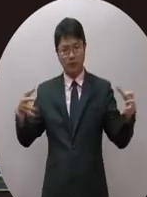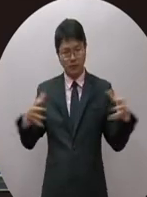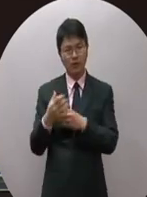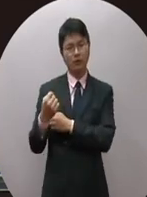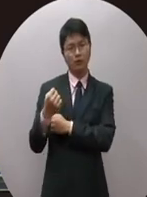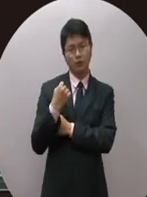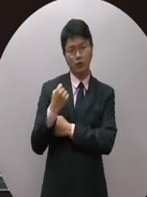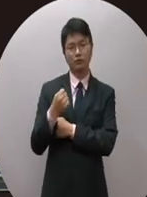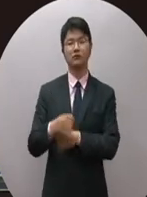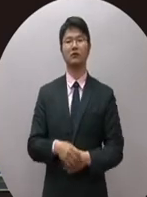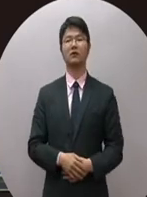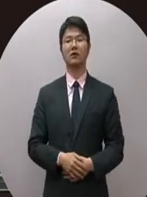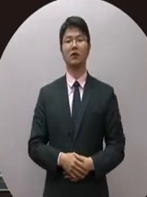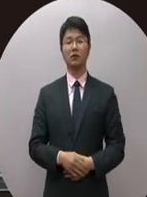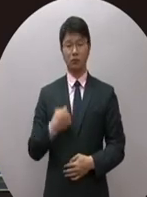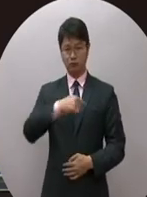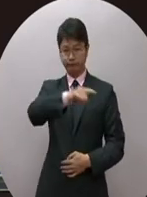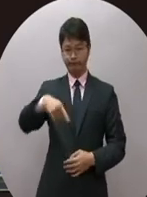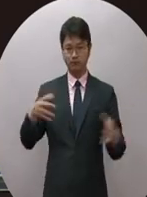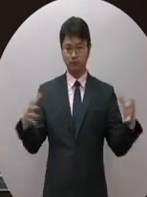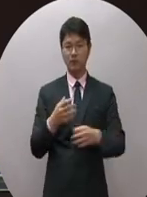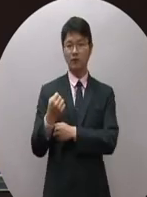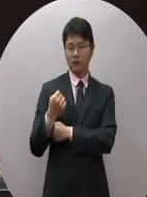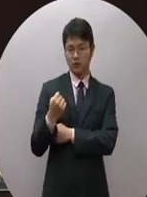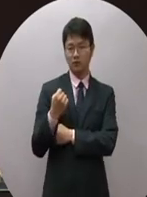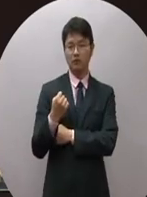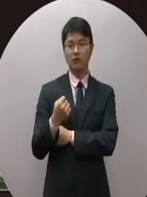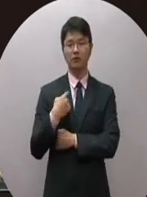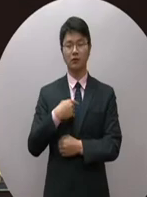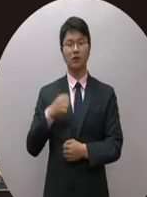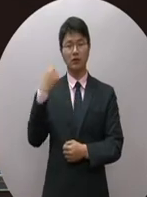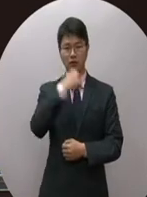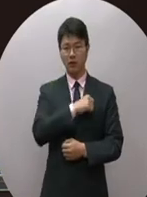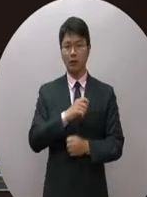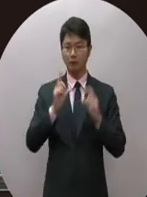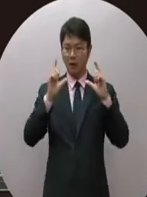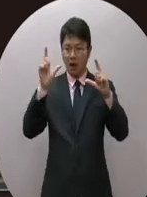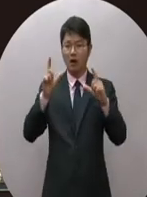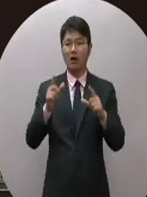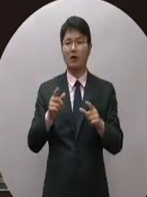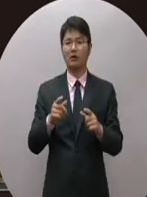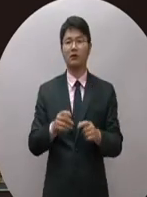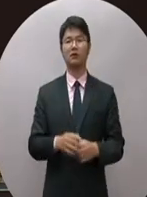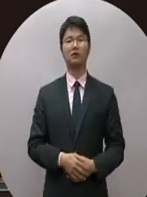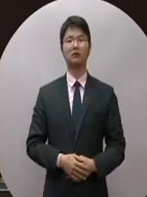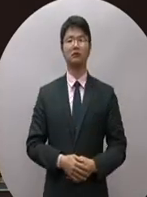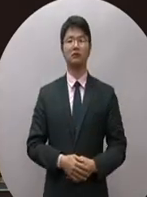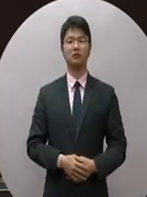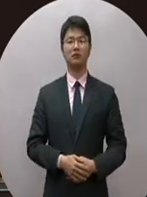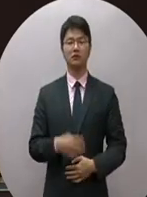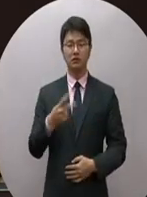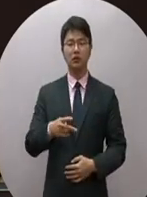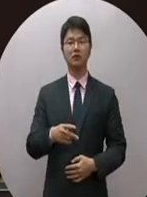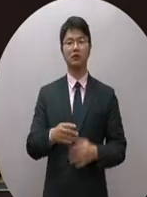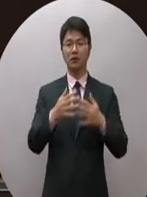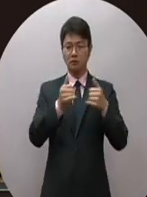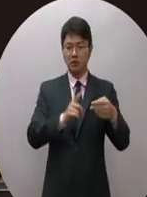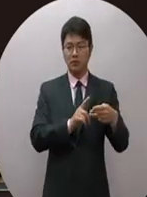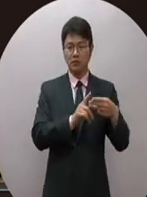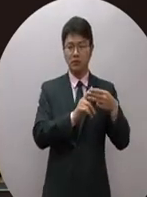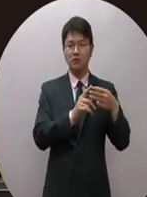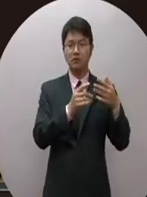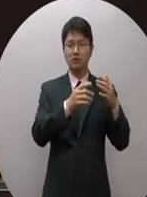起努力，才会走出台湾的活力。怎么样拼民生、护民